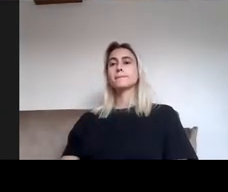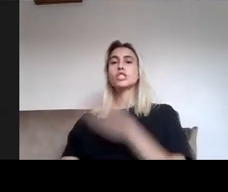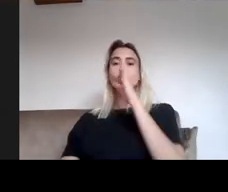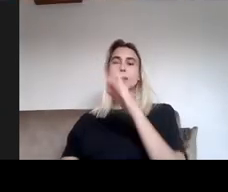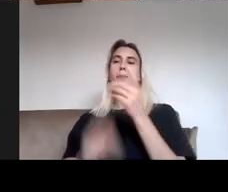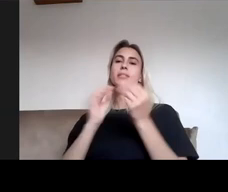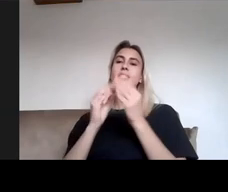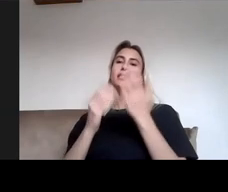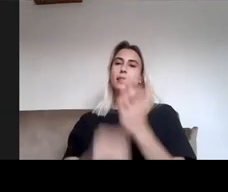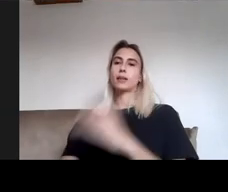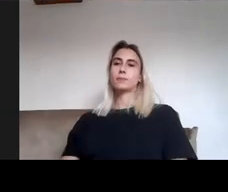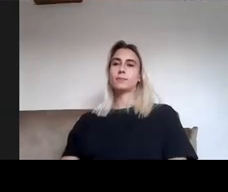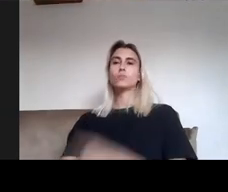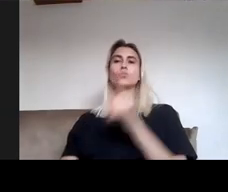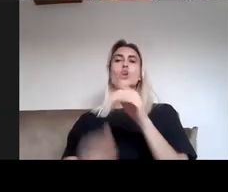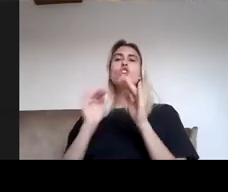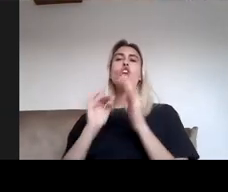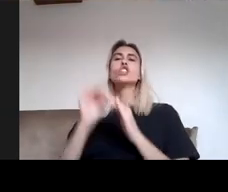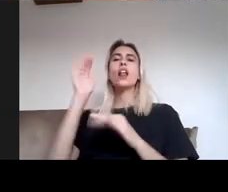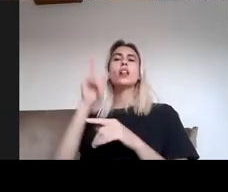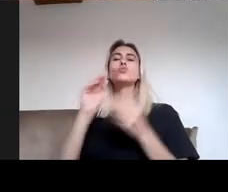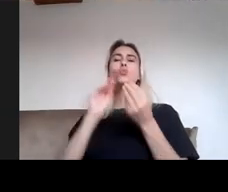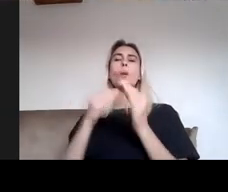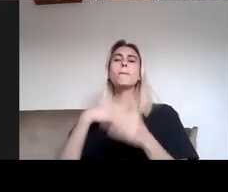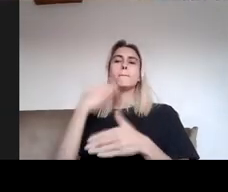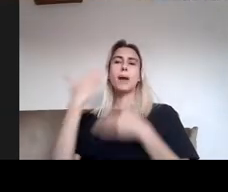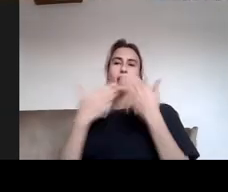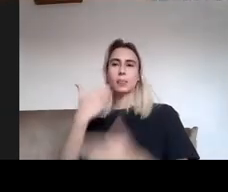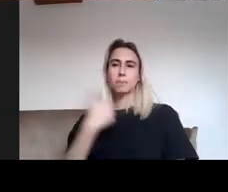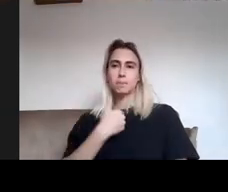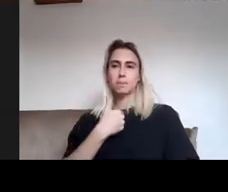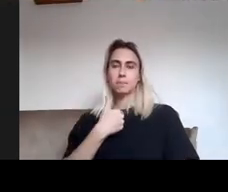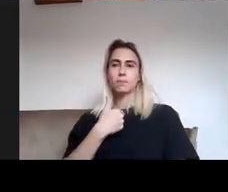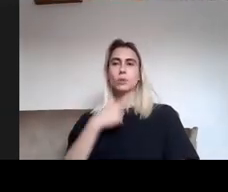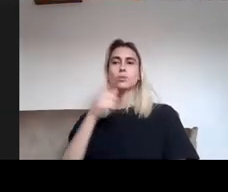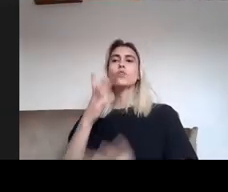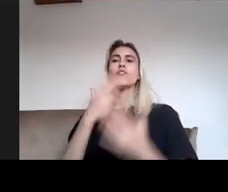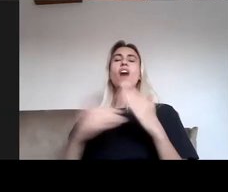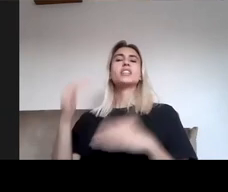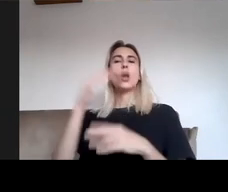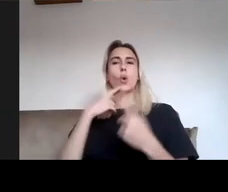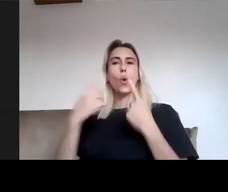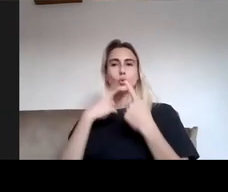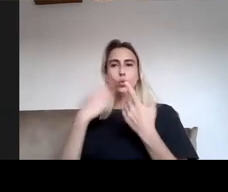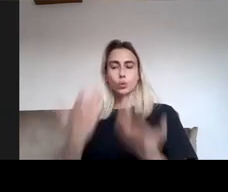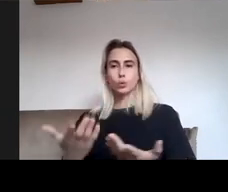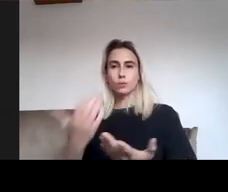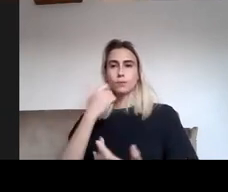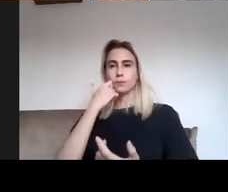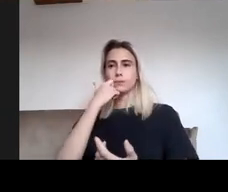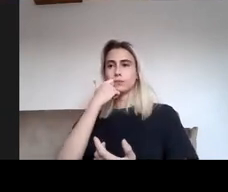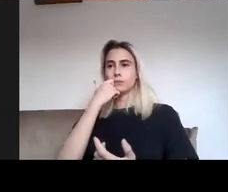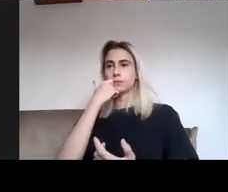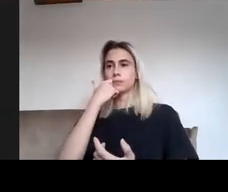sıkıntı. Şimdi burada yaşanan sorunlardan aslında bahsettim. Bunları çok fazla da konuştuk ki içimizde de zaten